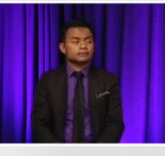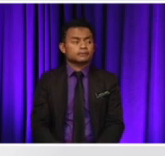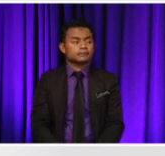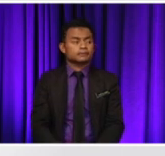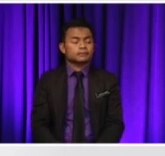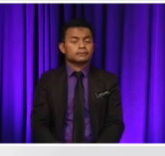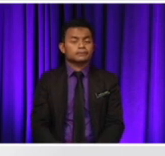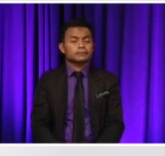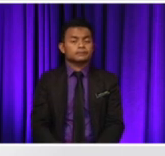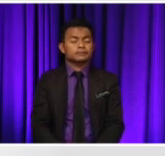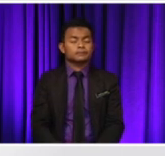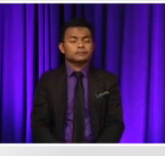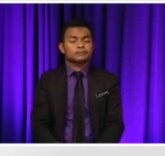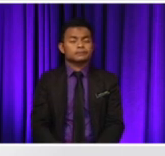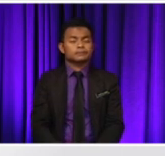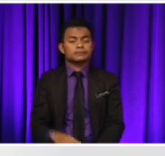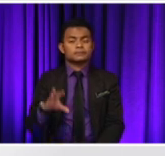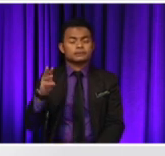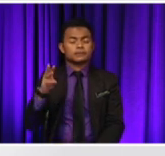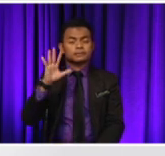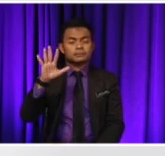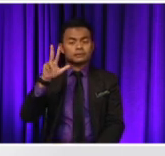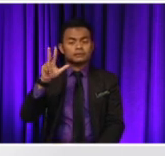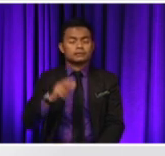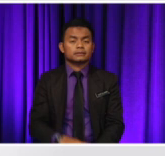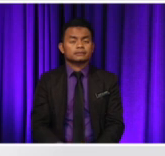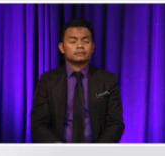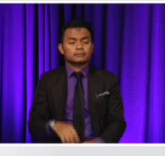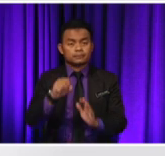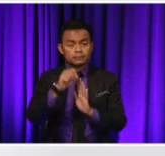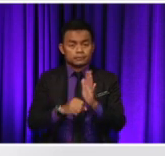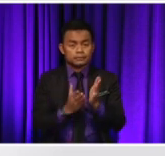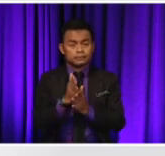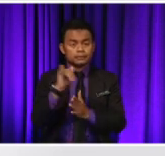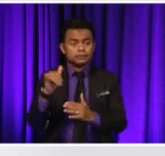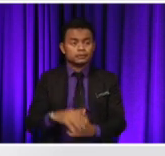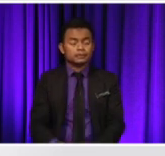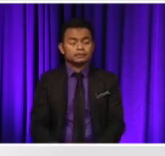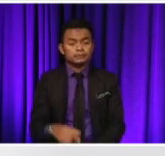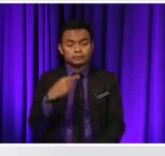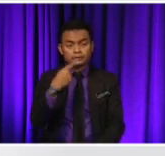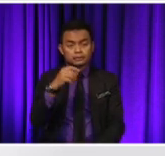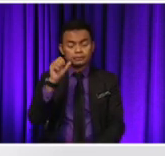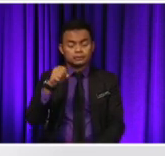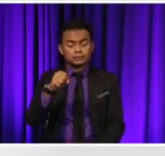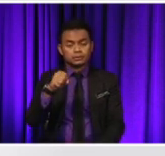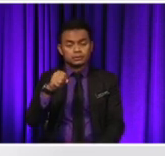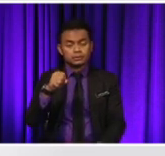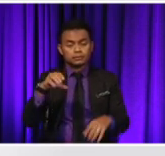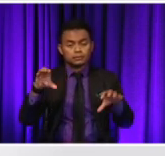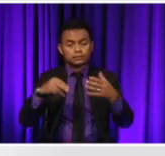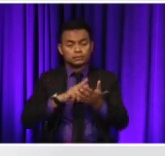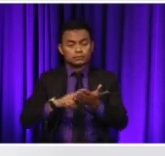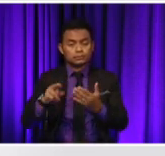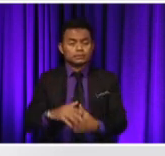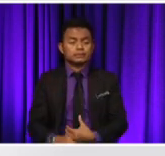5 6 5 3 oke seterusnya siapa Boleh dapat memberikan rumusan Oke